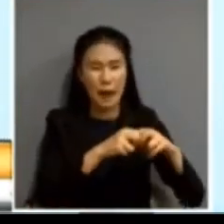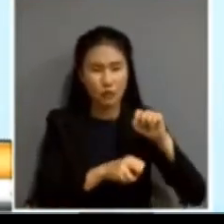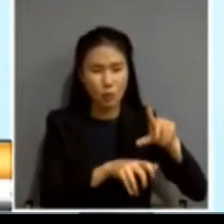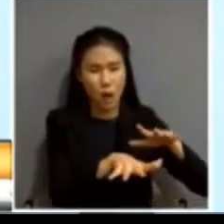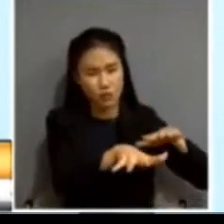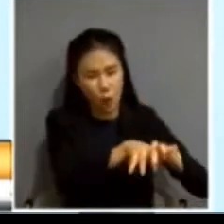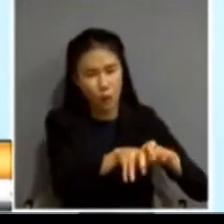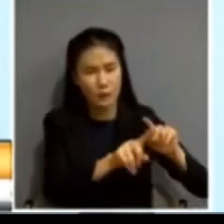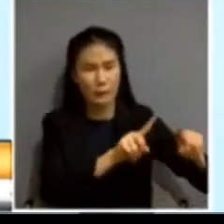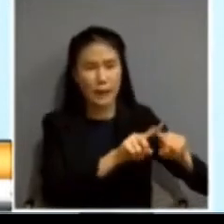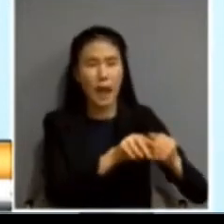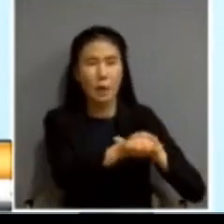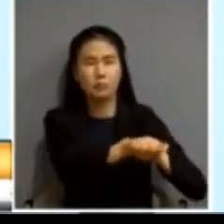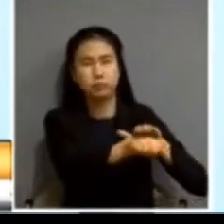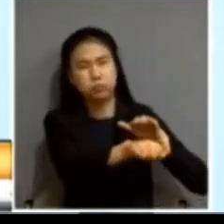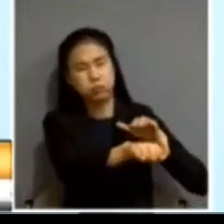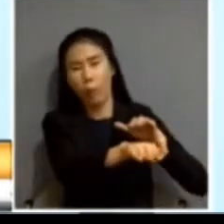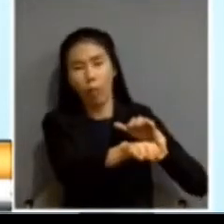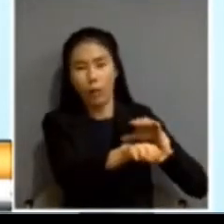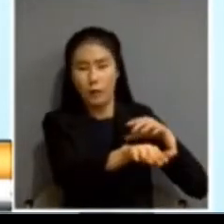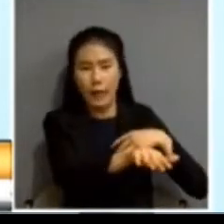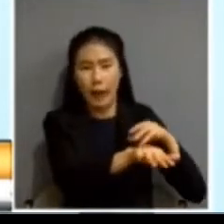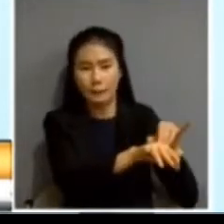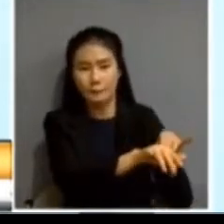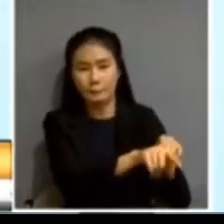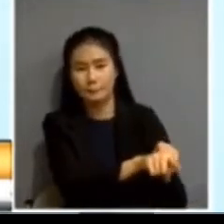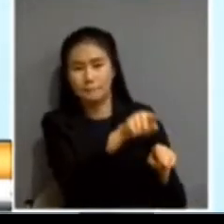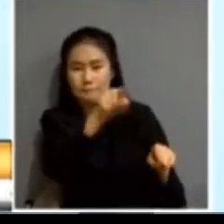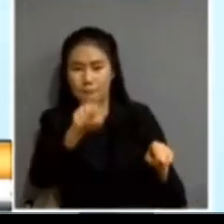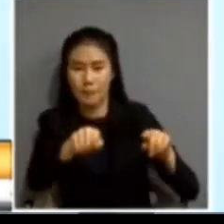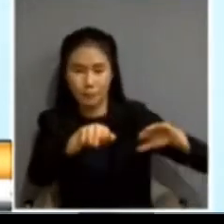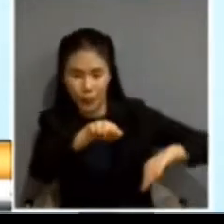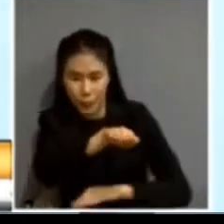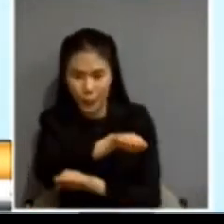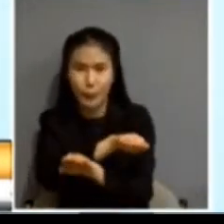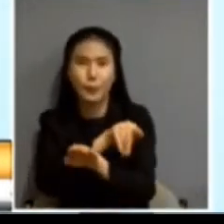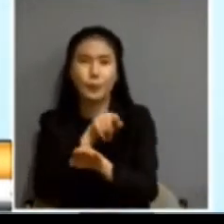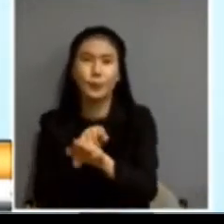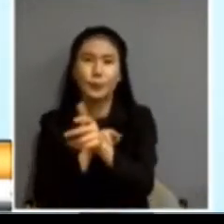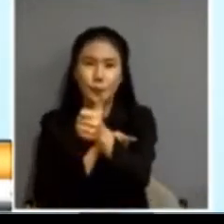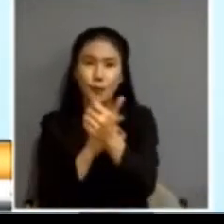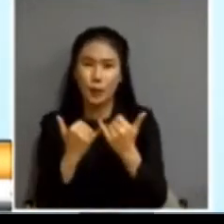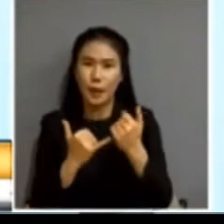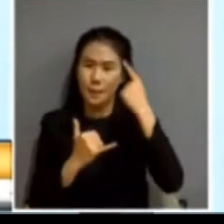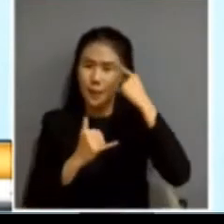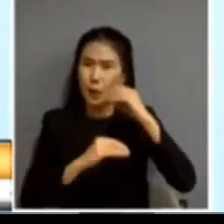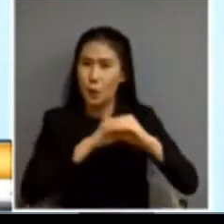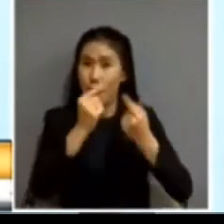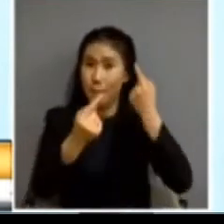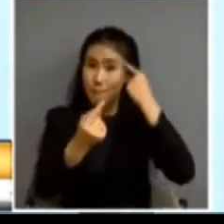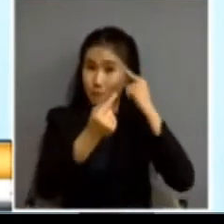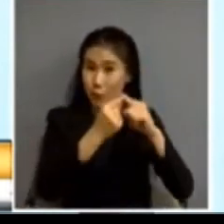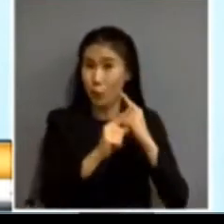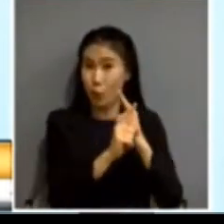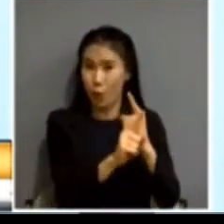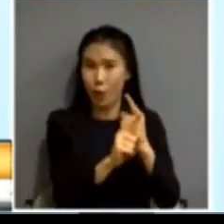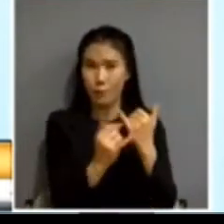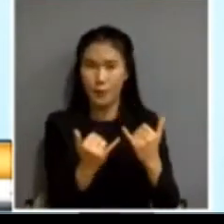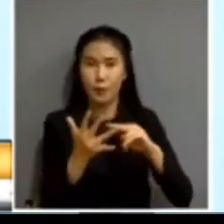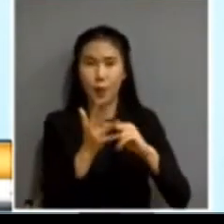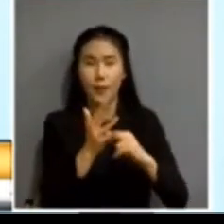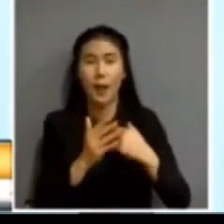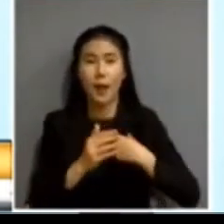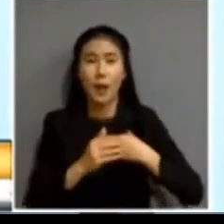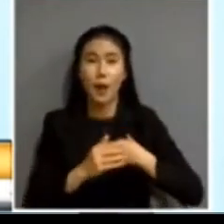นฤทธิ์พูดถามได้ถามมานะครับทีนี้รูปแบบของโครงการเป็นโครงการก่อสร้างเชื่อมโย